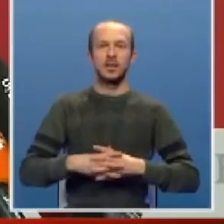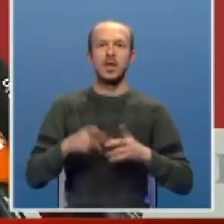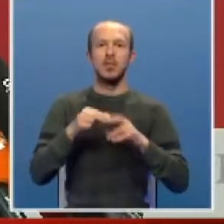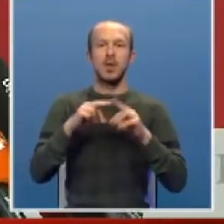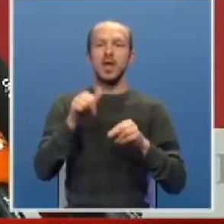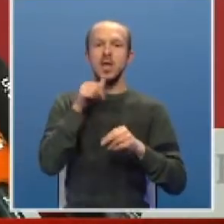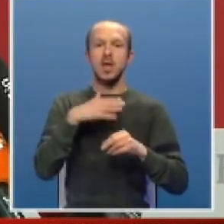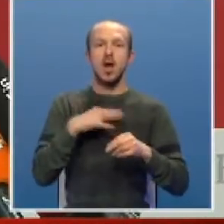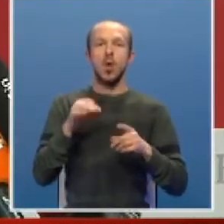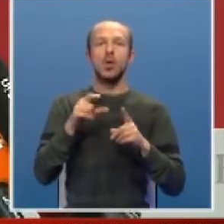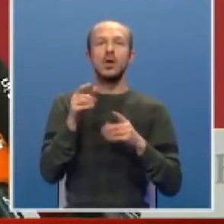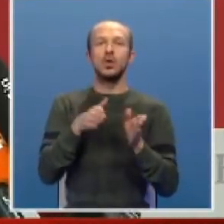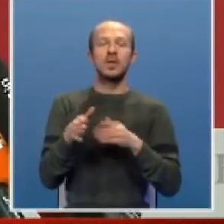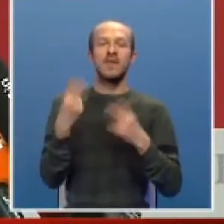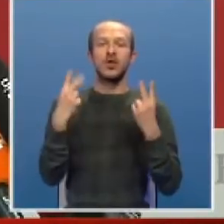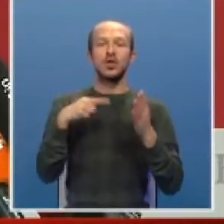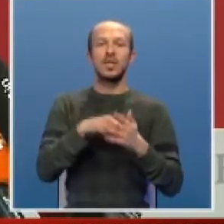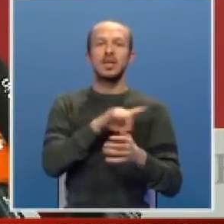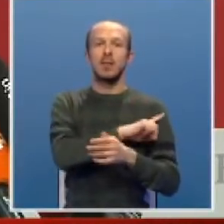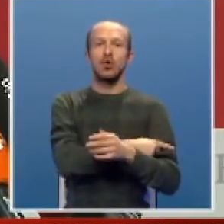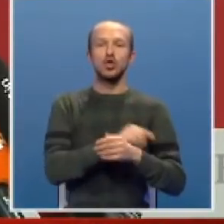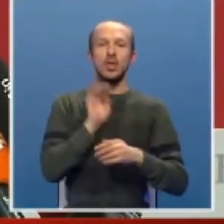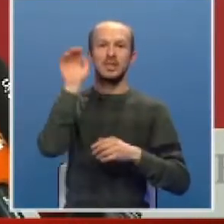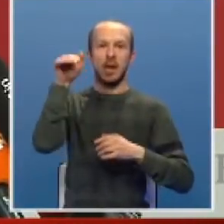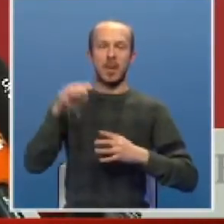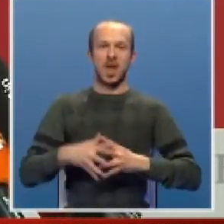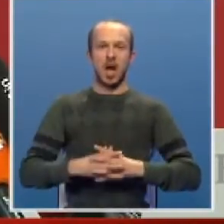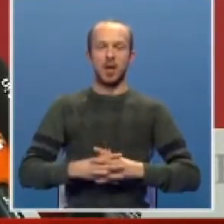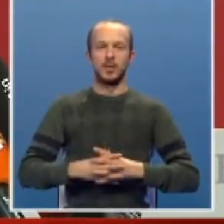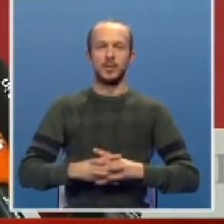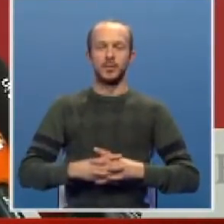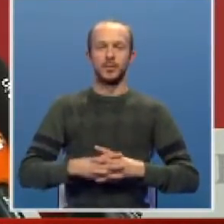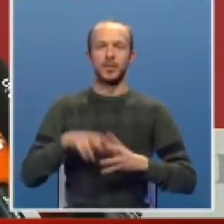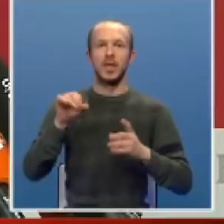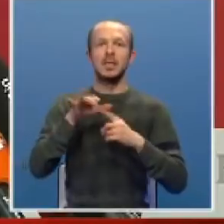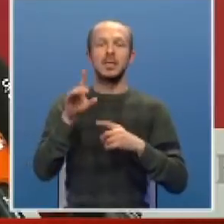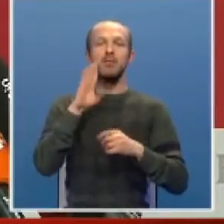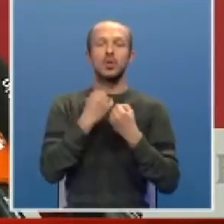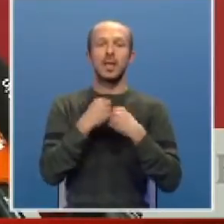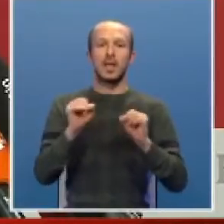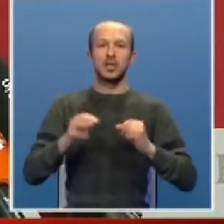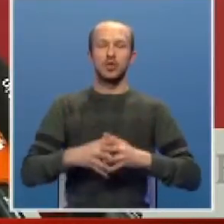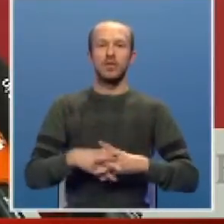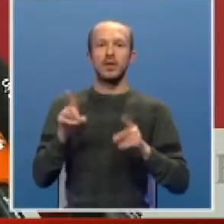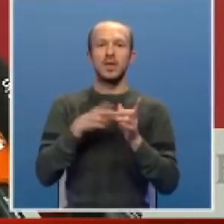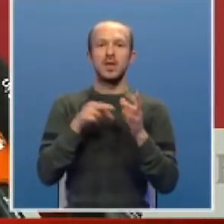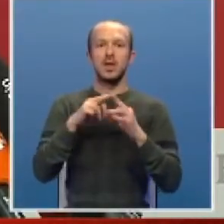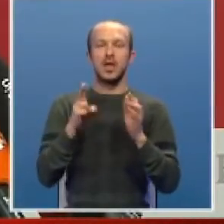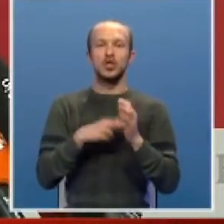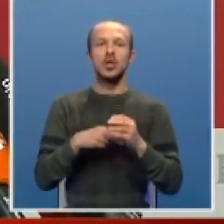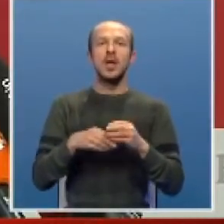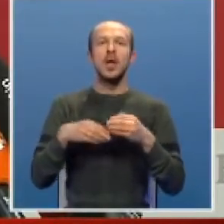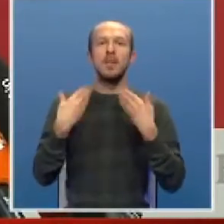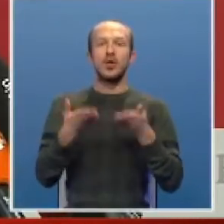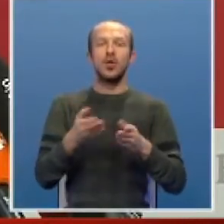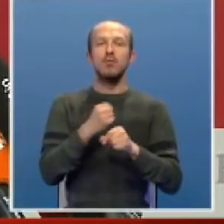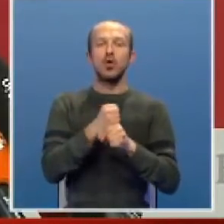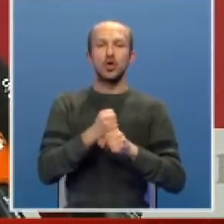od strane važnih centara moći Zapada, da se Bosna i Hercegovina na neki način prikloni